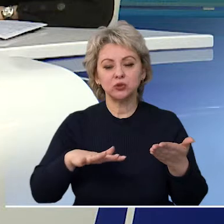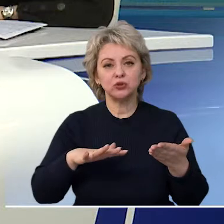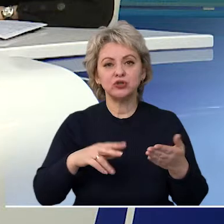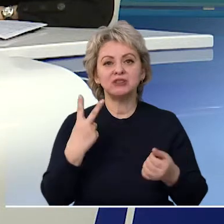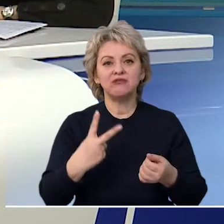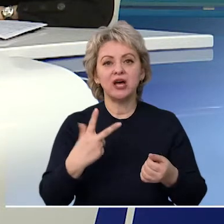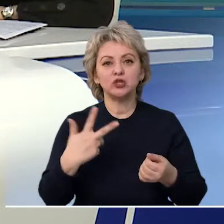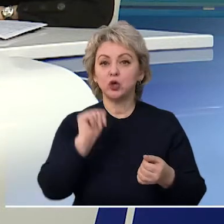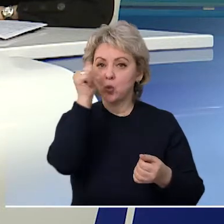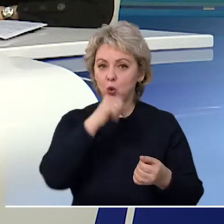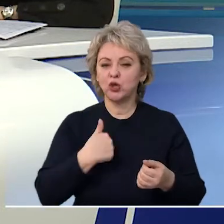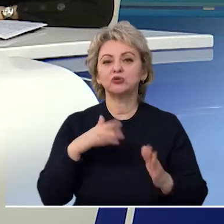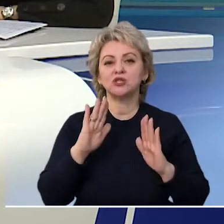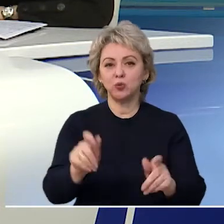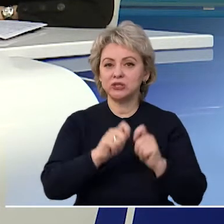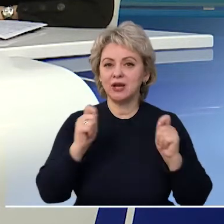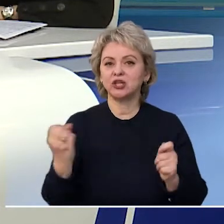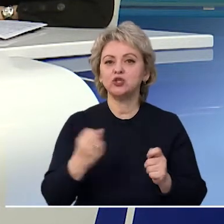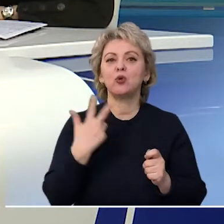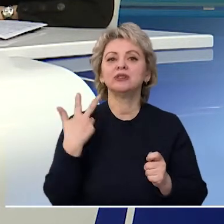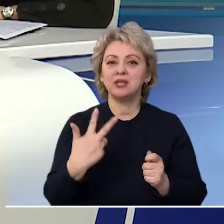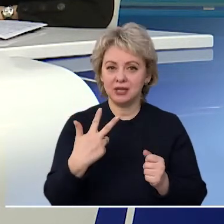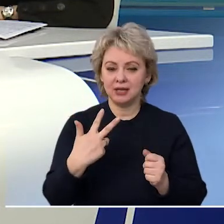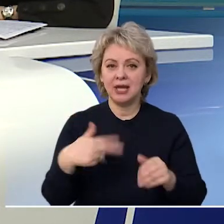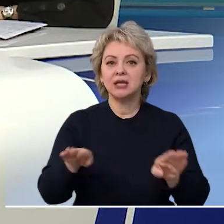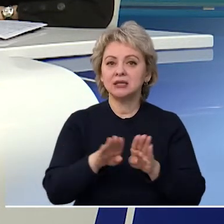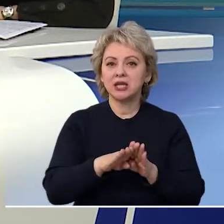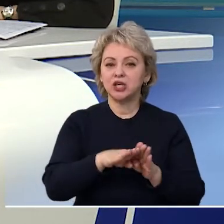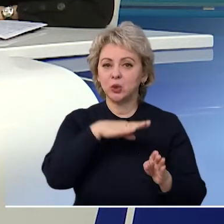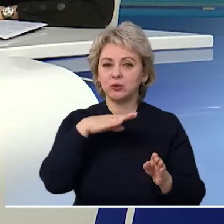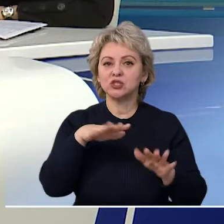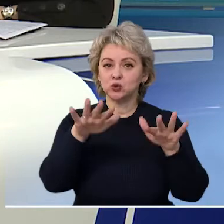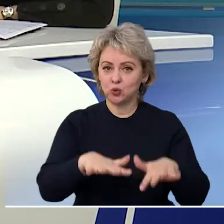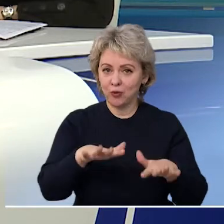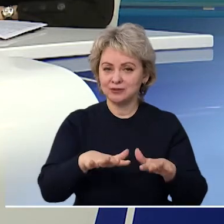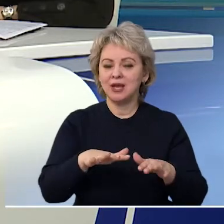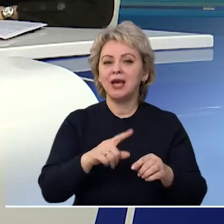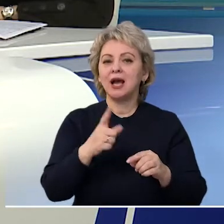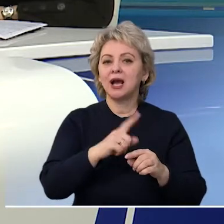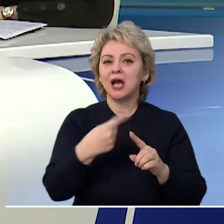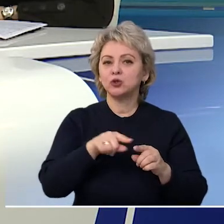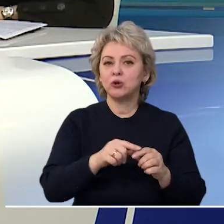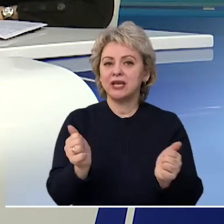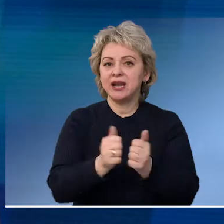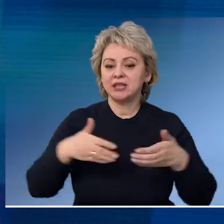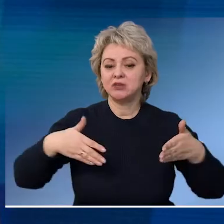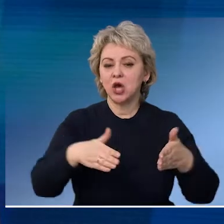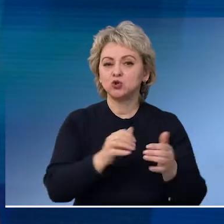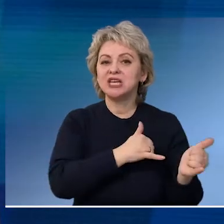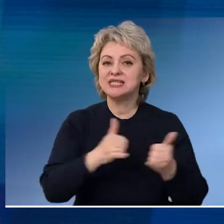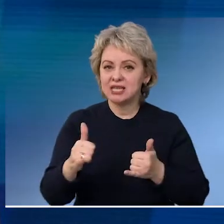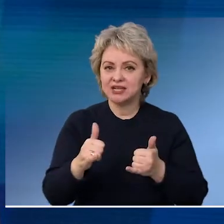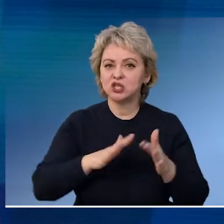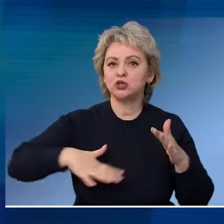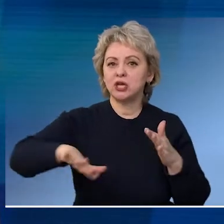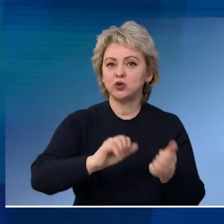Последующие 2-3 года у нас будет открыто еще 3 таких многофункциональных зоны придорожного